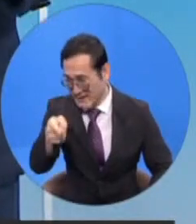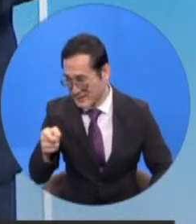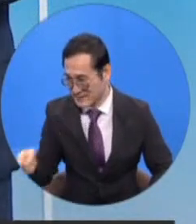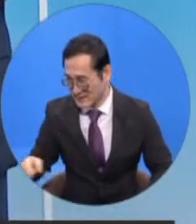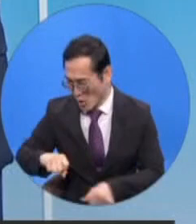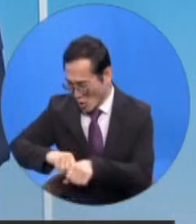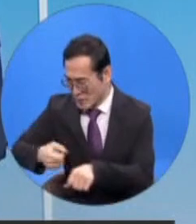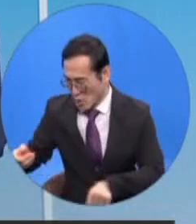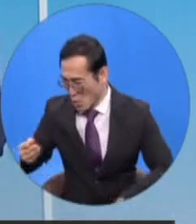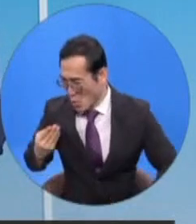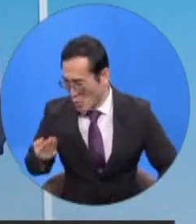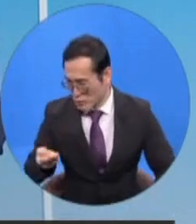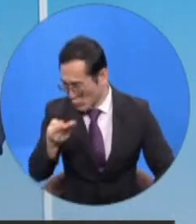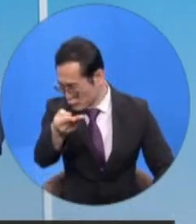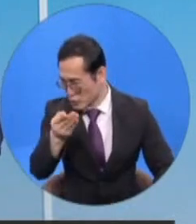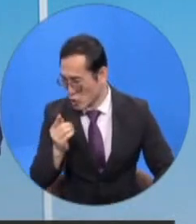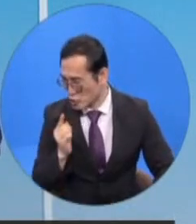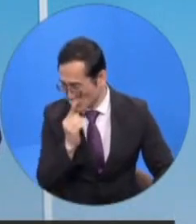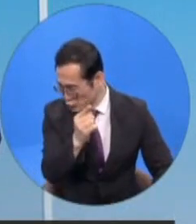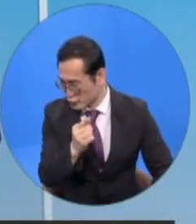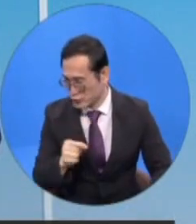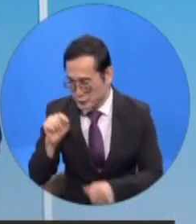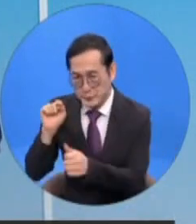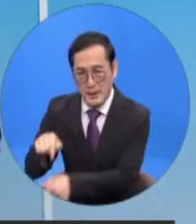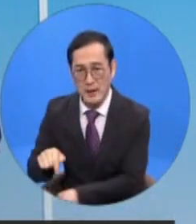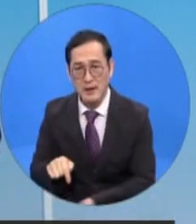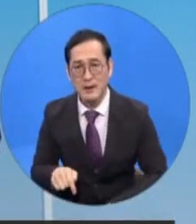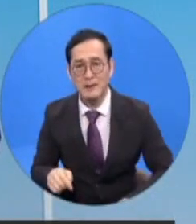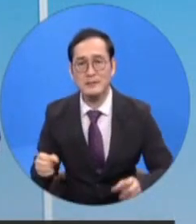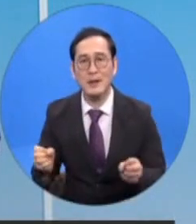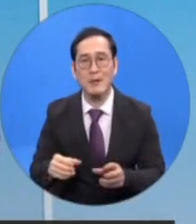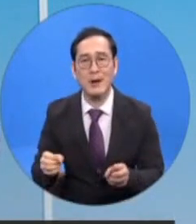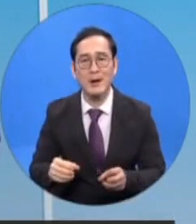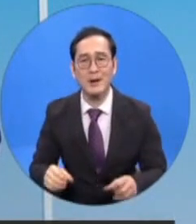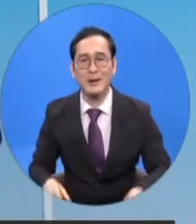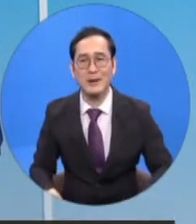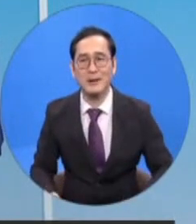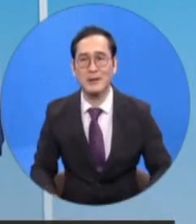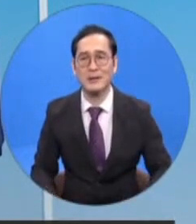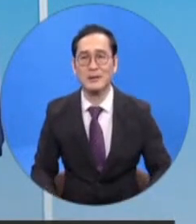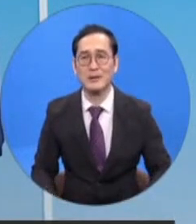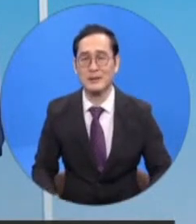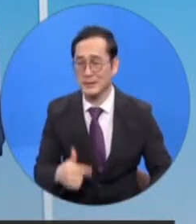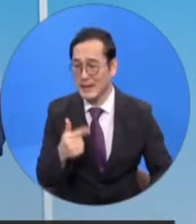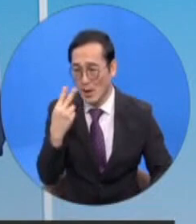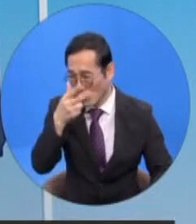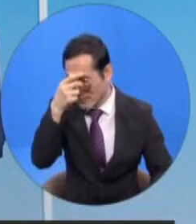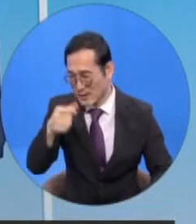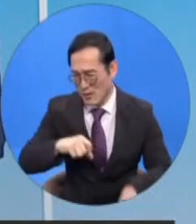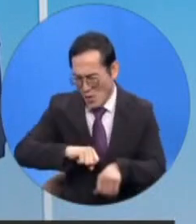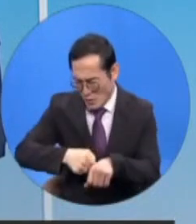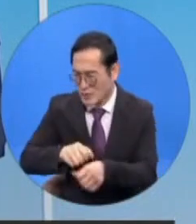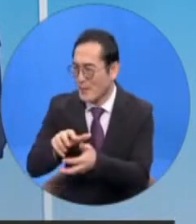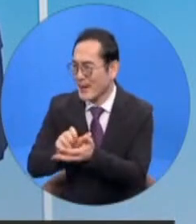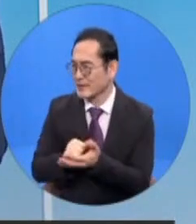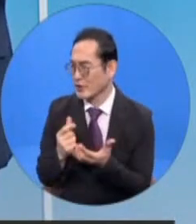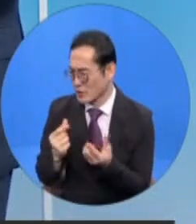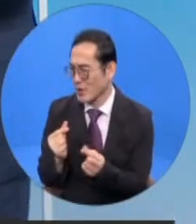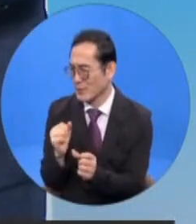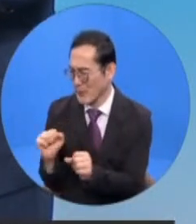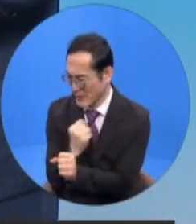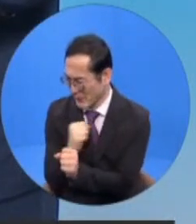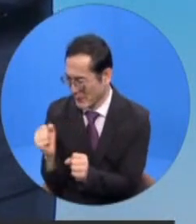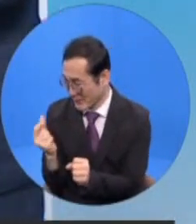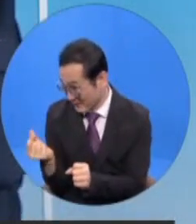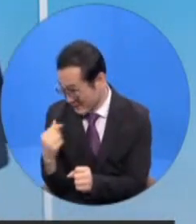라는 취지의 말을 했다는 겁니다 자백 어미 억지로 받은 것처럼 해야 한다 이것